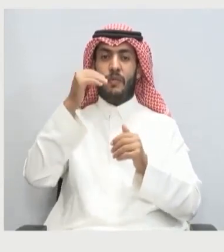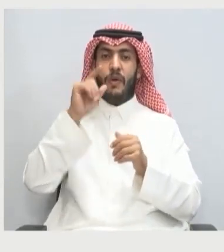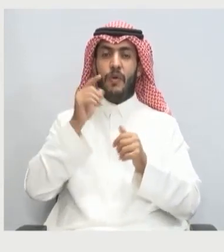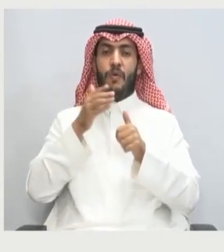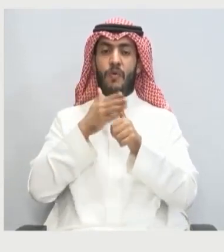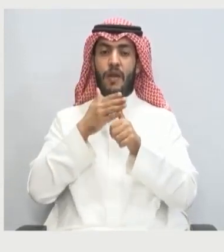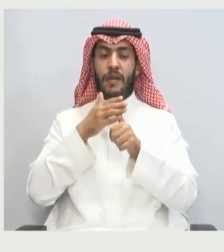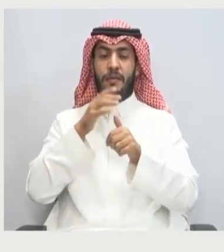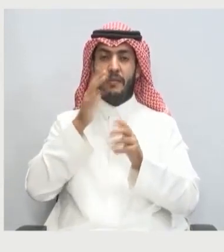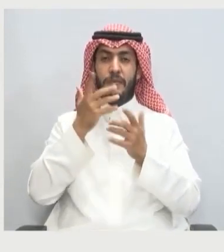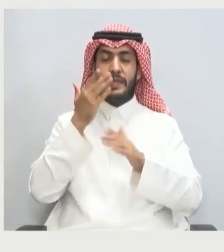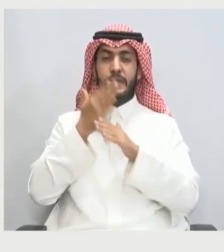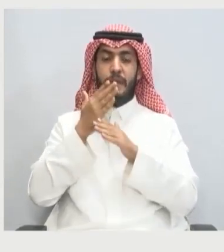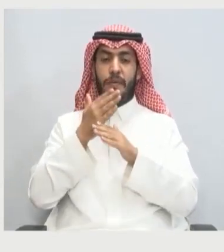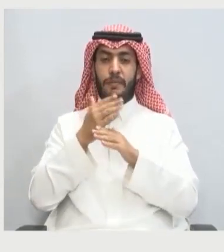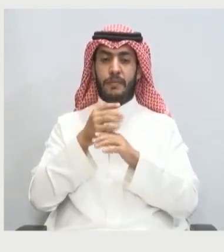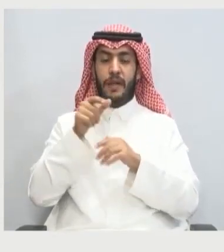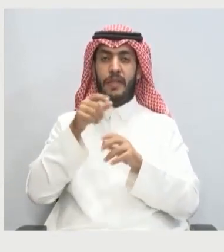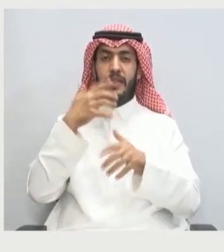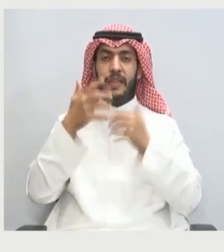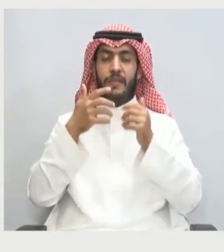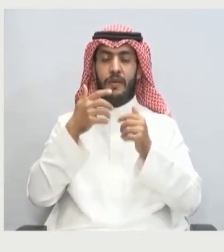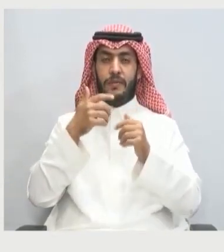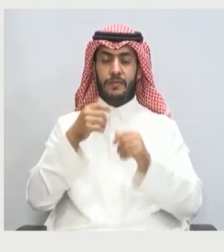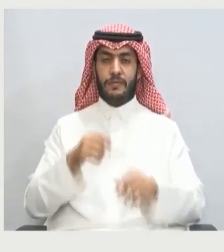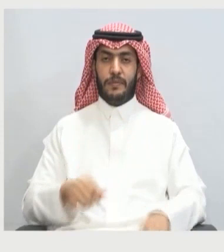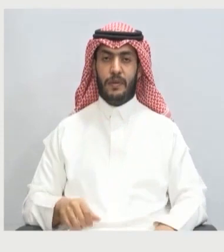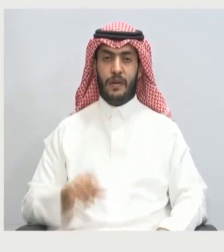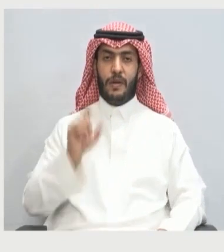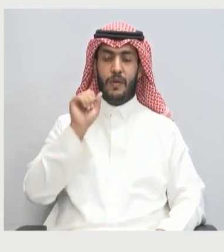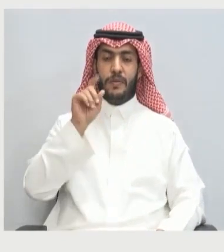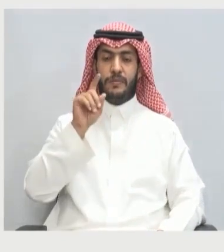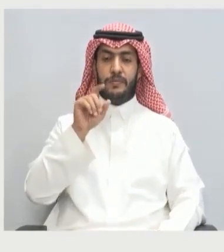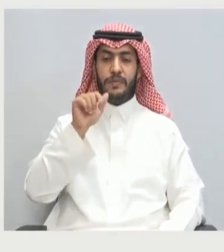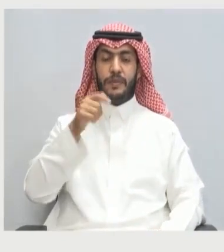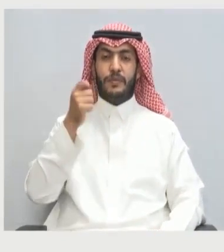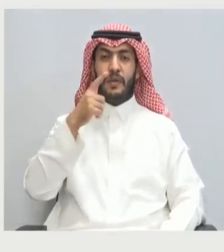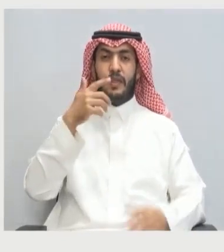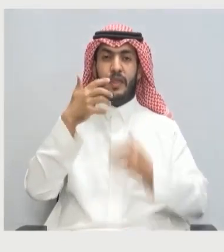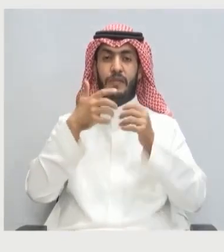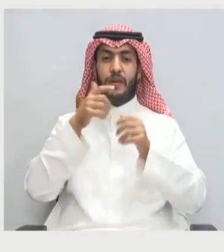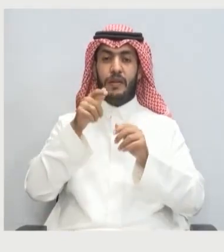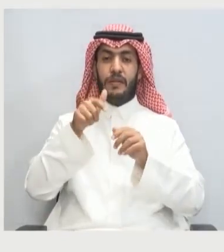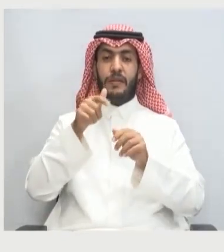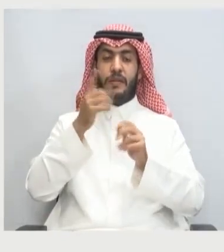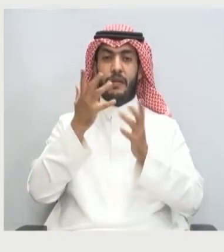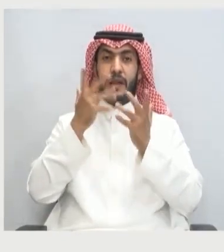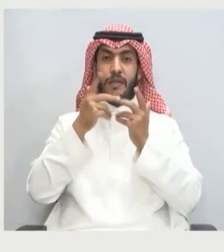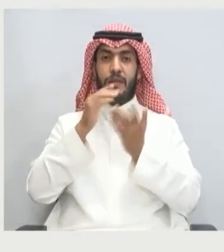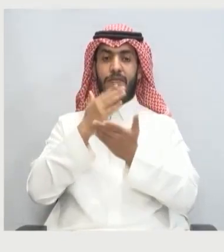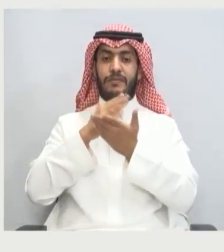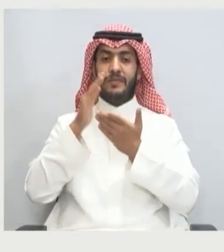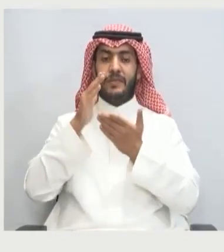الاولى توقع ما السبب هذا هو التفاعل يصنف من الرتبه الاولى لاحظ انه سرعه التفاعل قلنا انه يتناسب